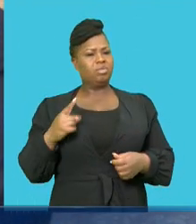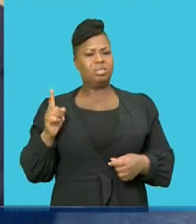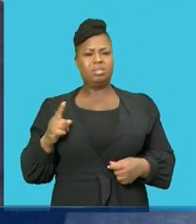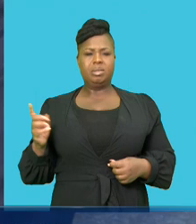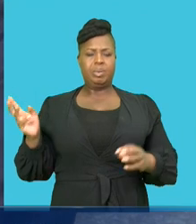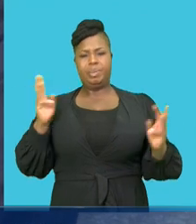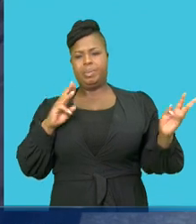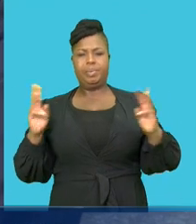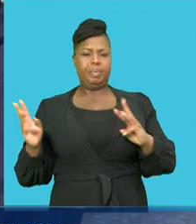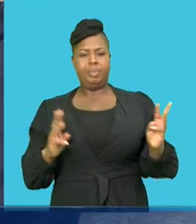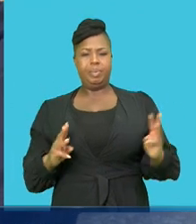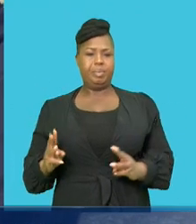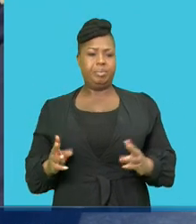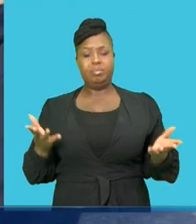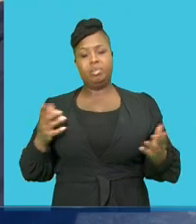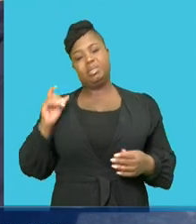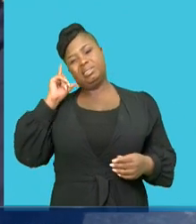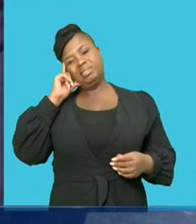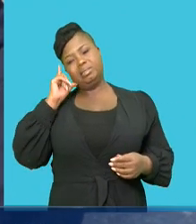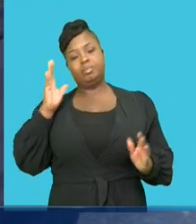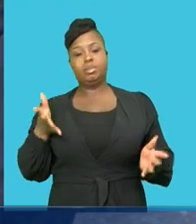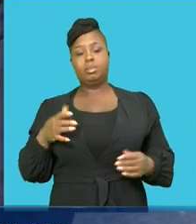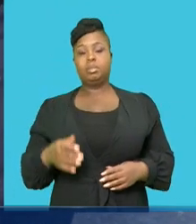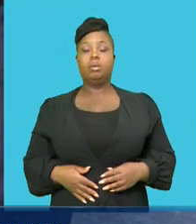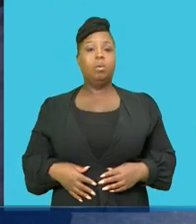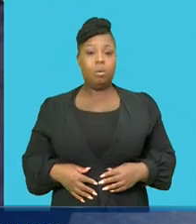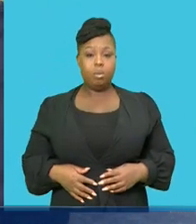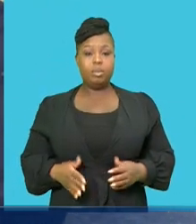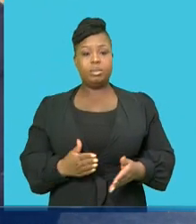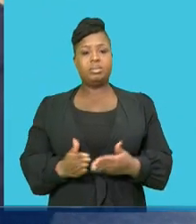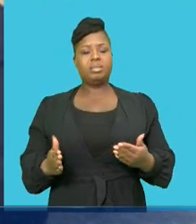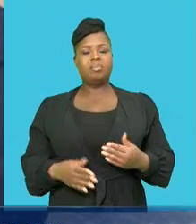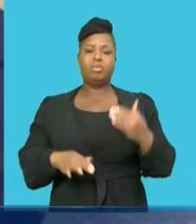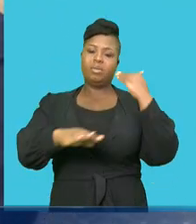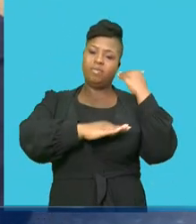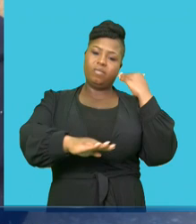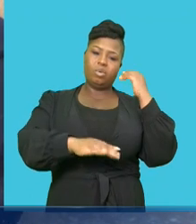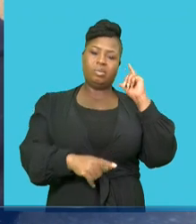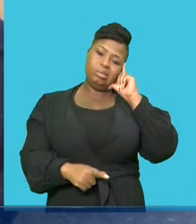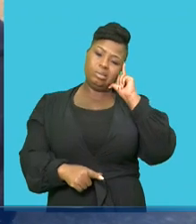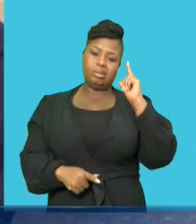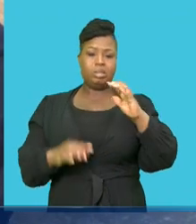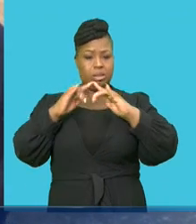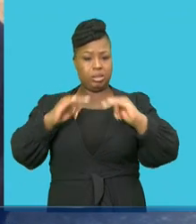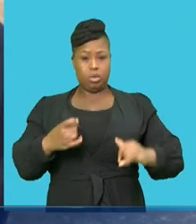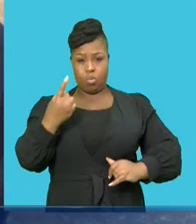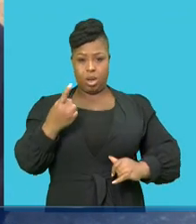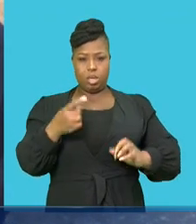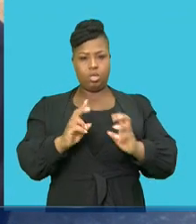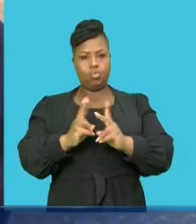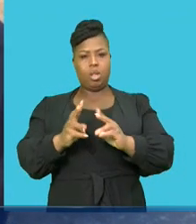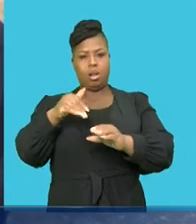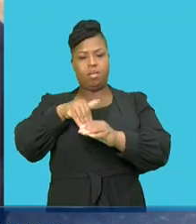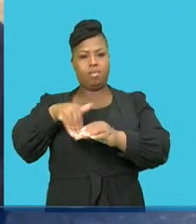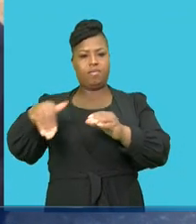Umoya okay, ukulala nje siqale kulaleni, abanye balele phansi, siba u-12 ethendeni lilodwa,